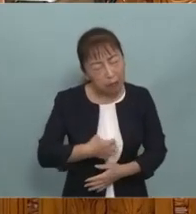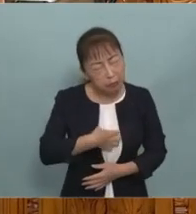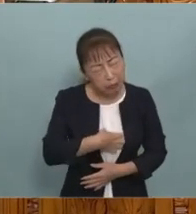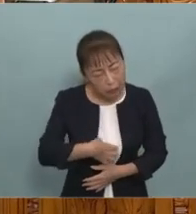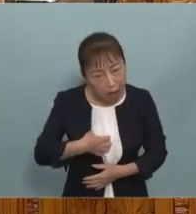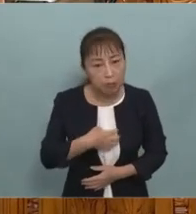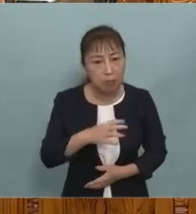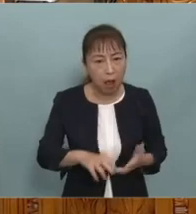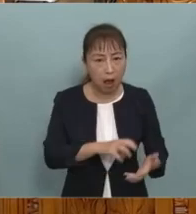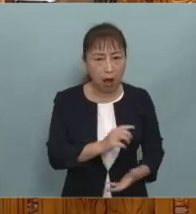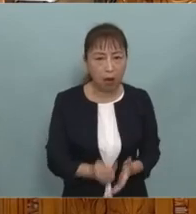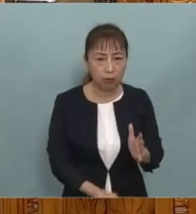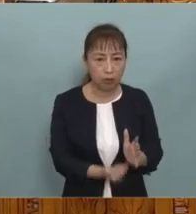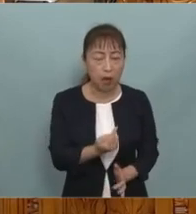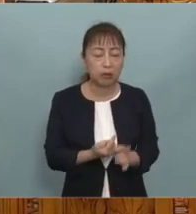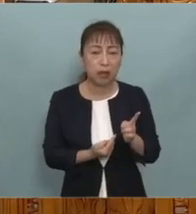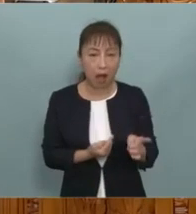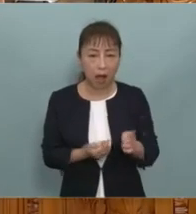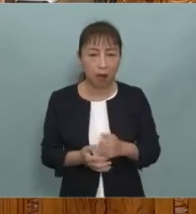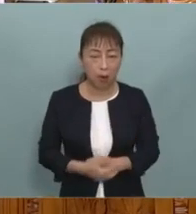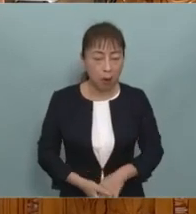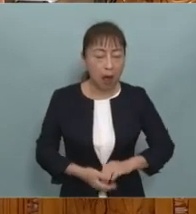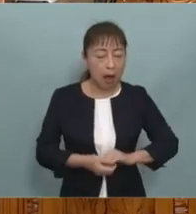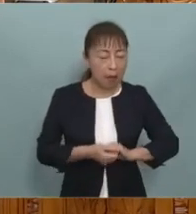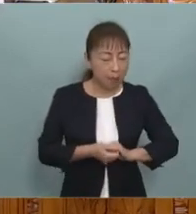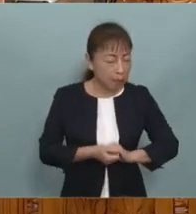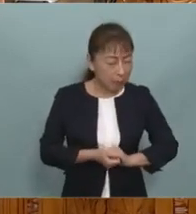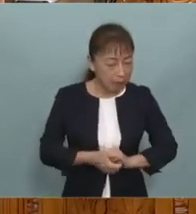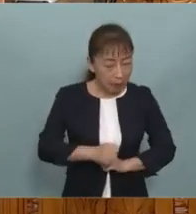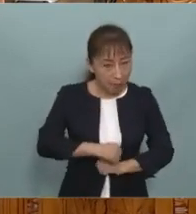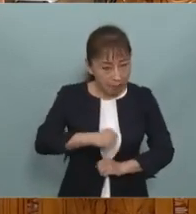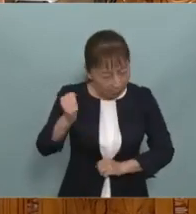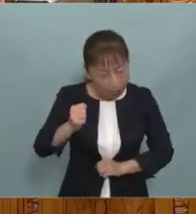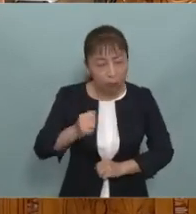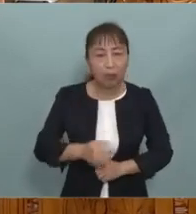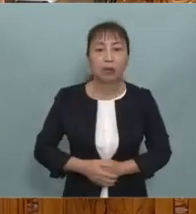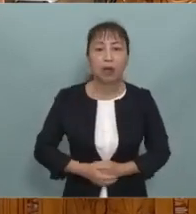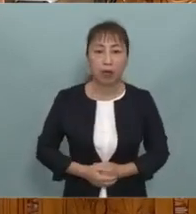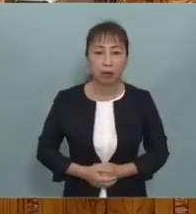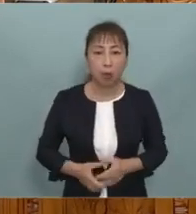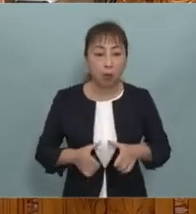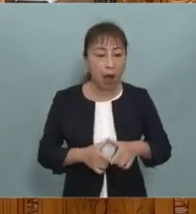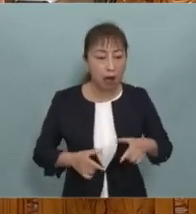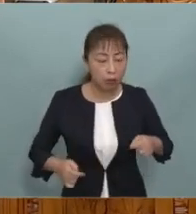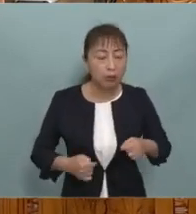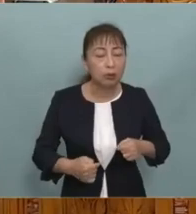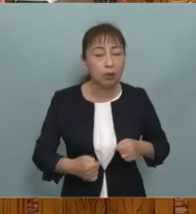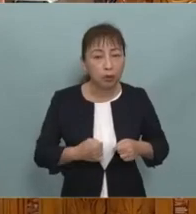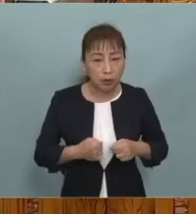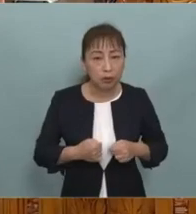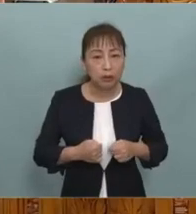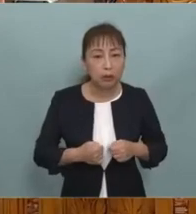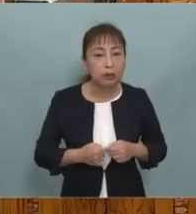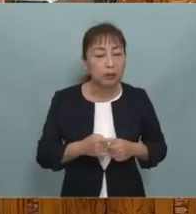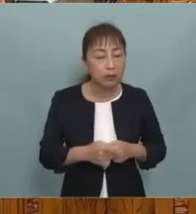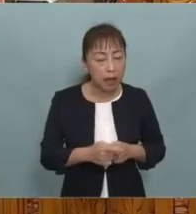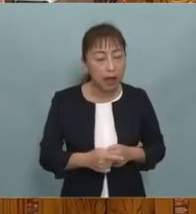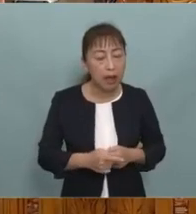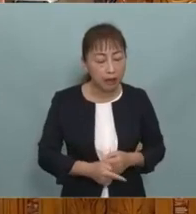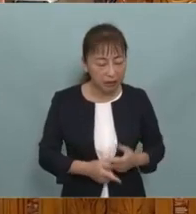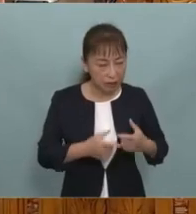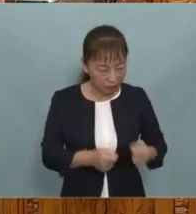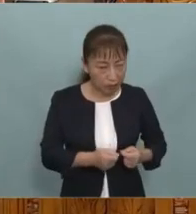事件が起きましたこれは断じて感化しがたいことであります我が国として主張すべきは主張